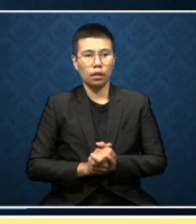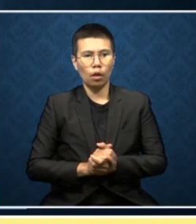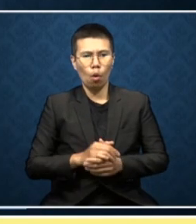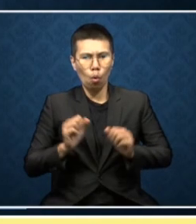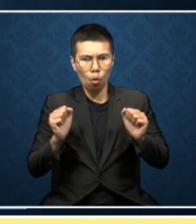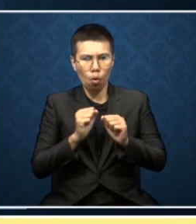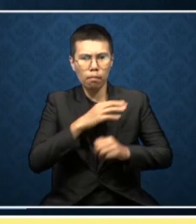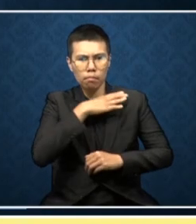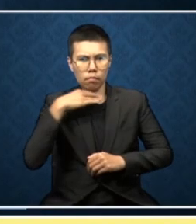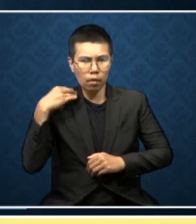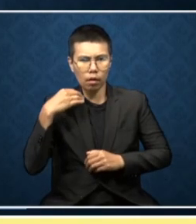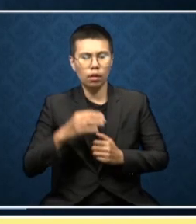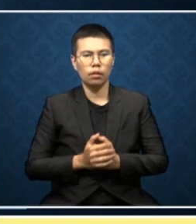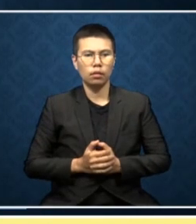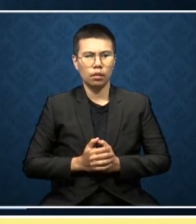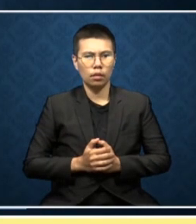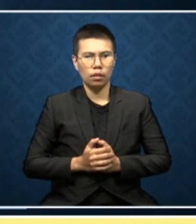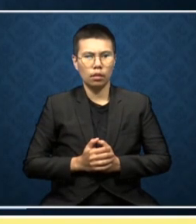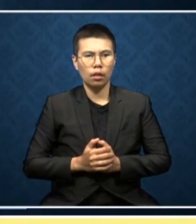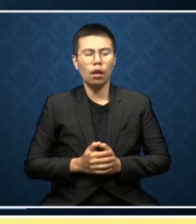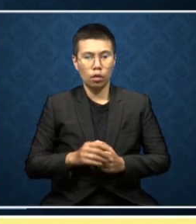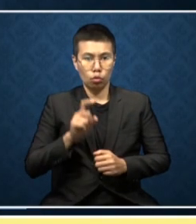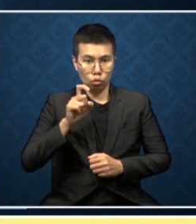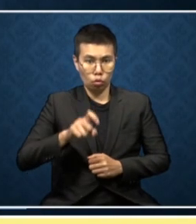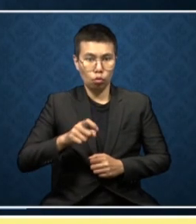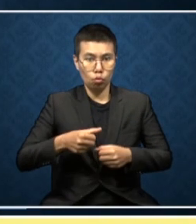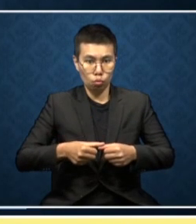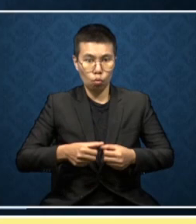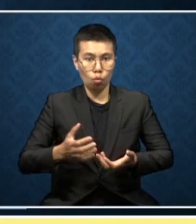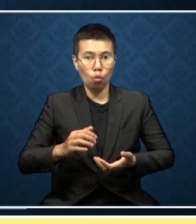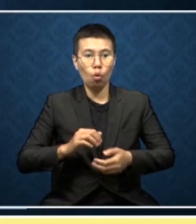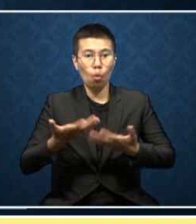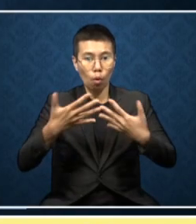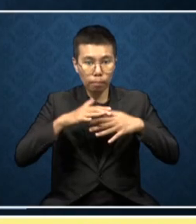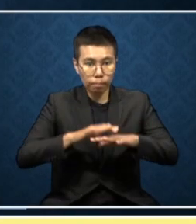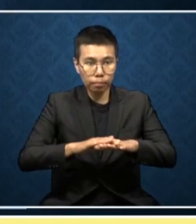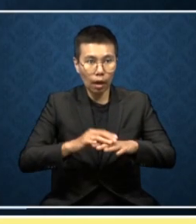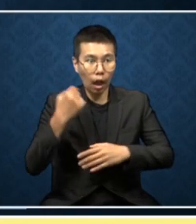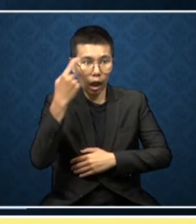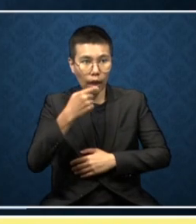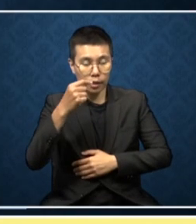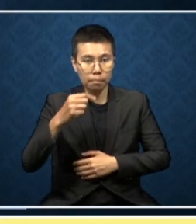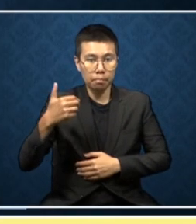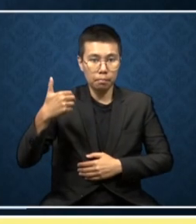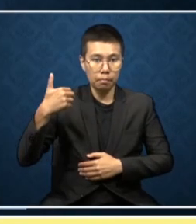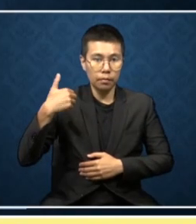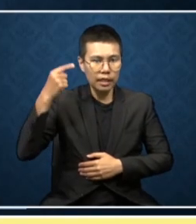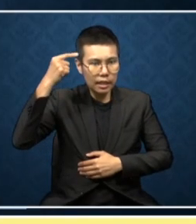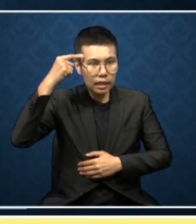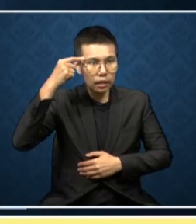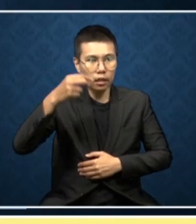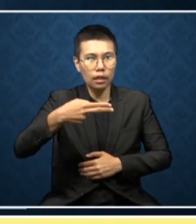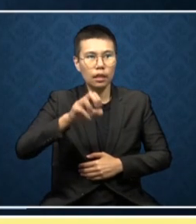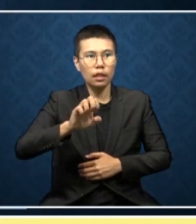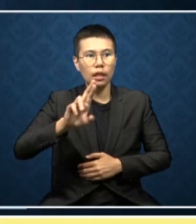บาปสำคัญต่อการใช้ชีวิตอยู่ร่วมกันของคนในสังคมคนที่มีหิริโอตัปปะจะไม่ทำความเสียหายแก่